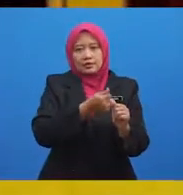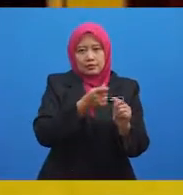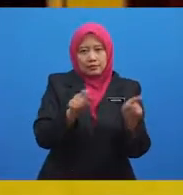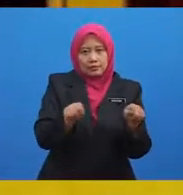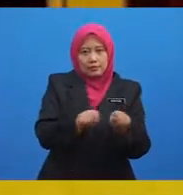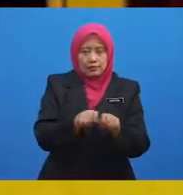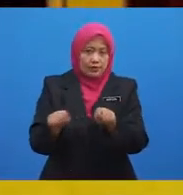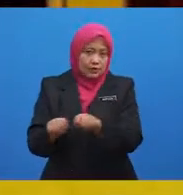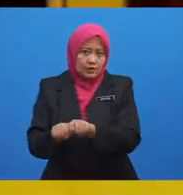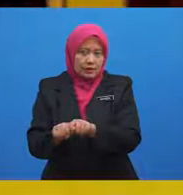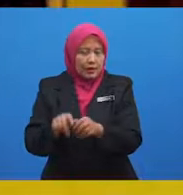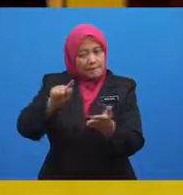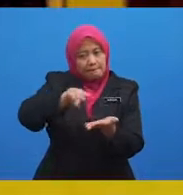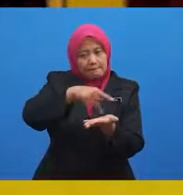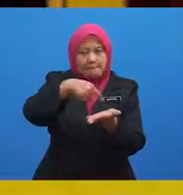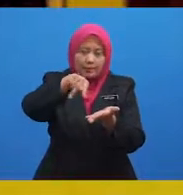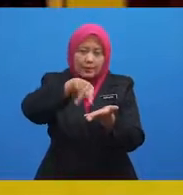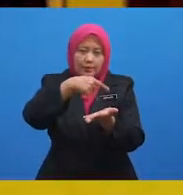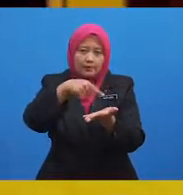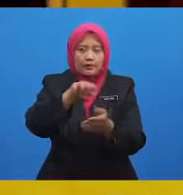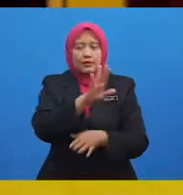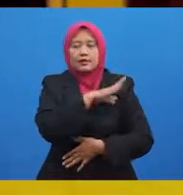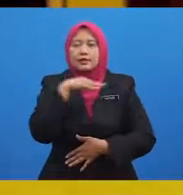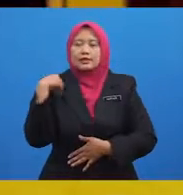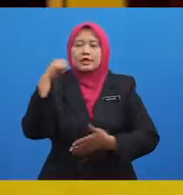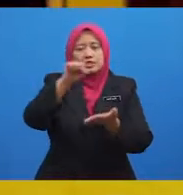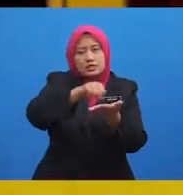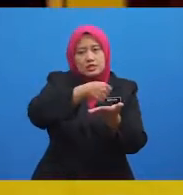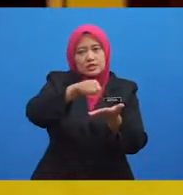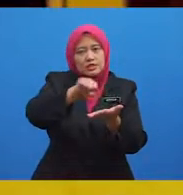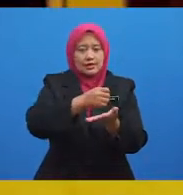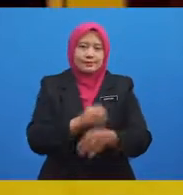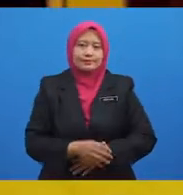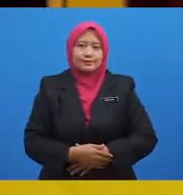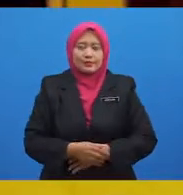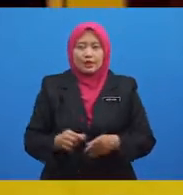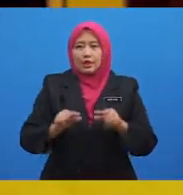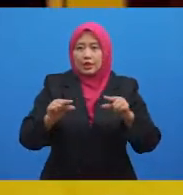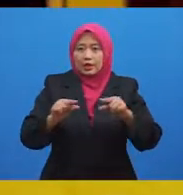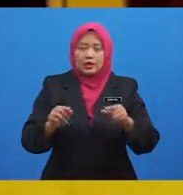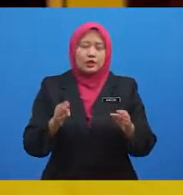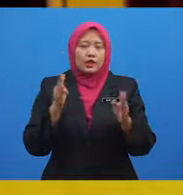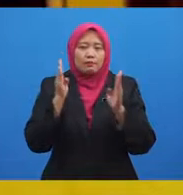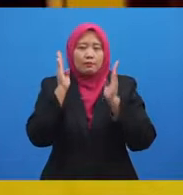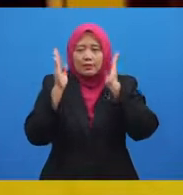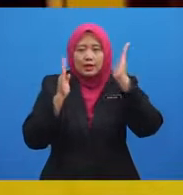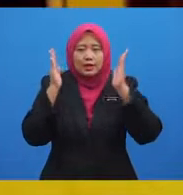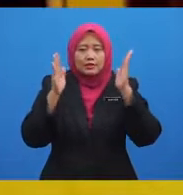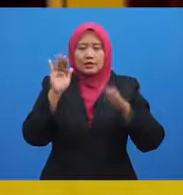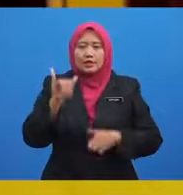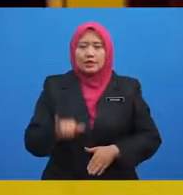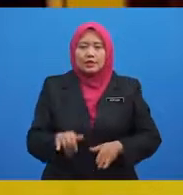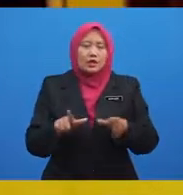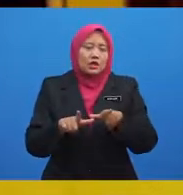pembentukannya. Gaya bahasa yang luas dan memberi penekanan kepada bahasa yang berirama